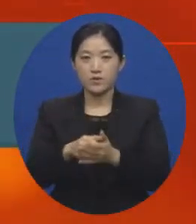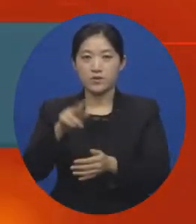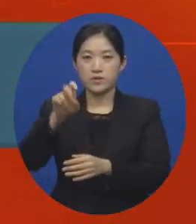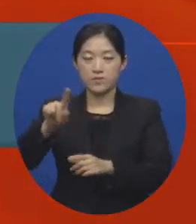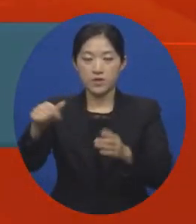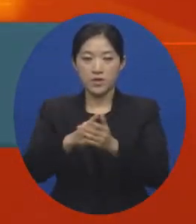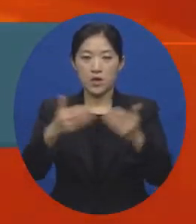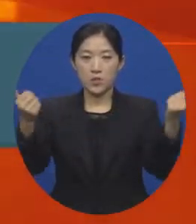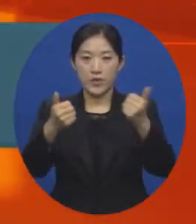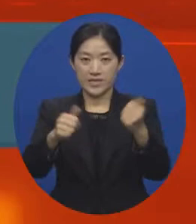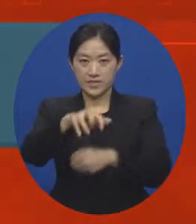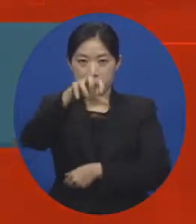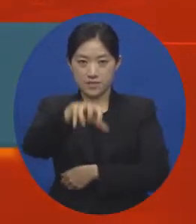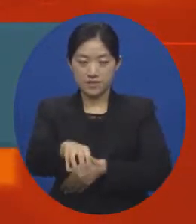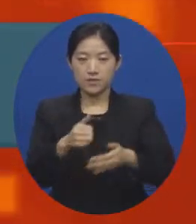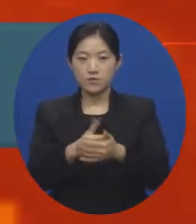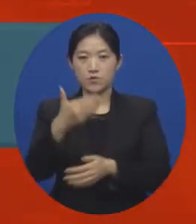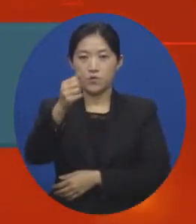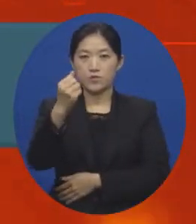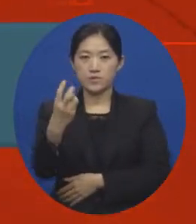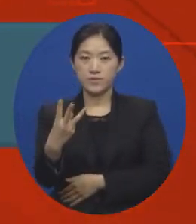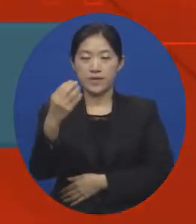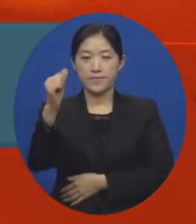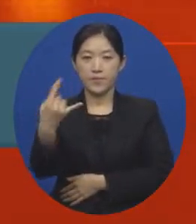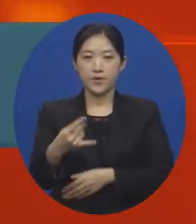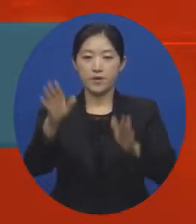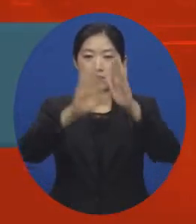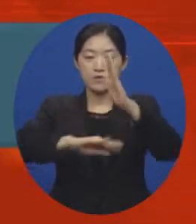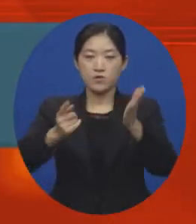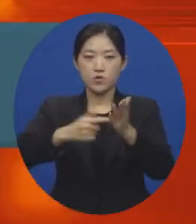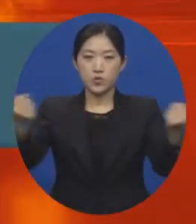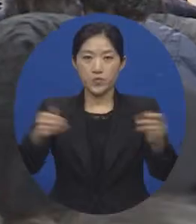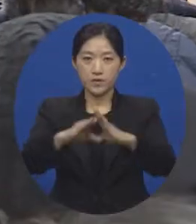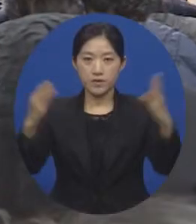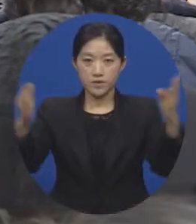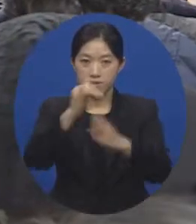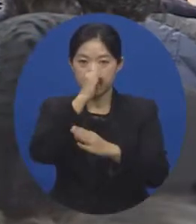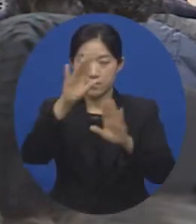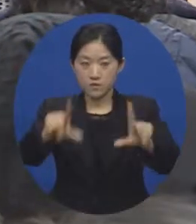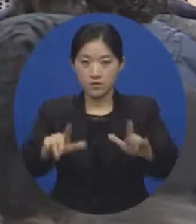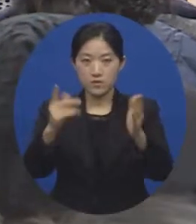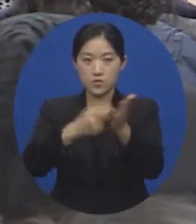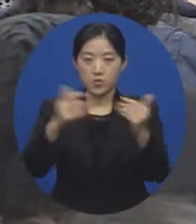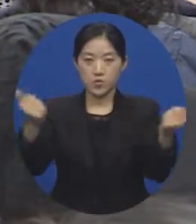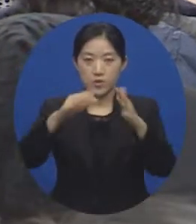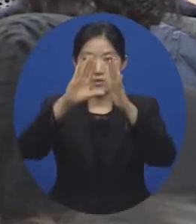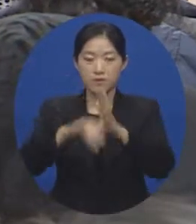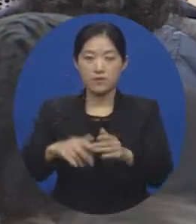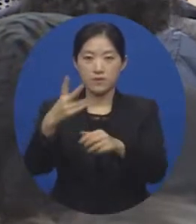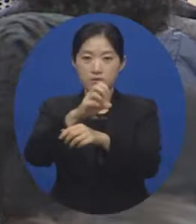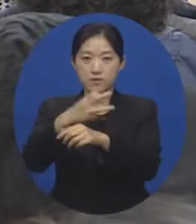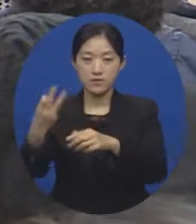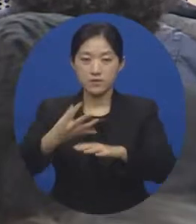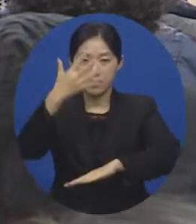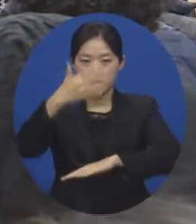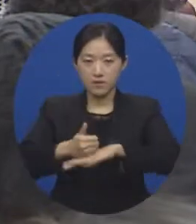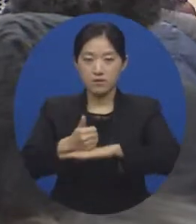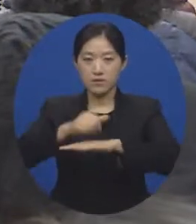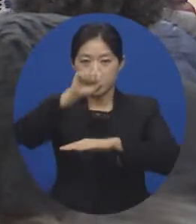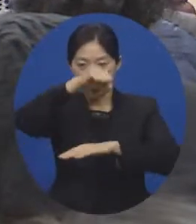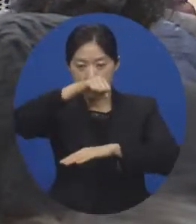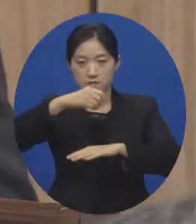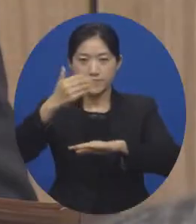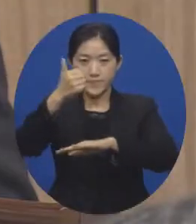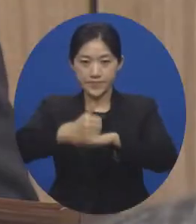21일 오산농협회의실에서 53회 정기 총회를 개최했는데요. 이날 총회에서는 2013년도